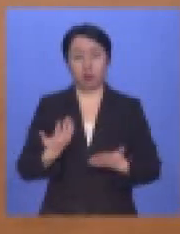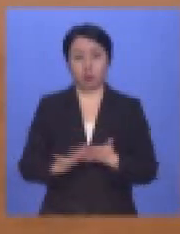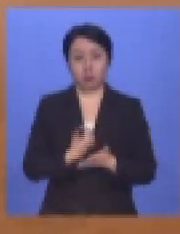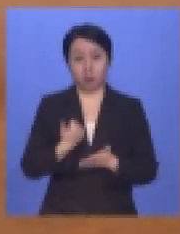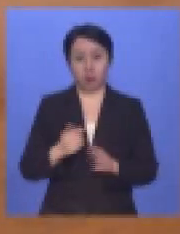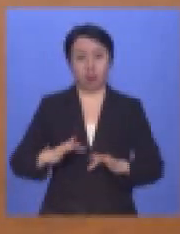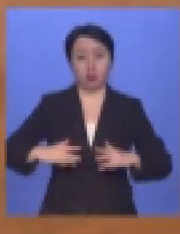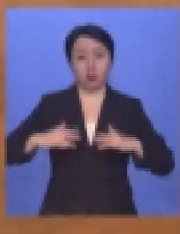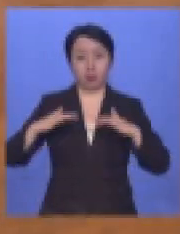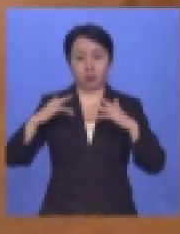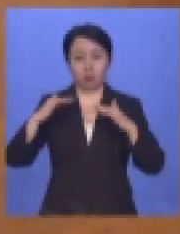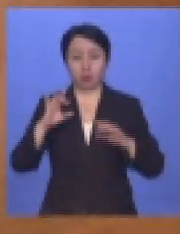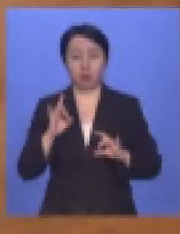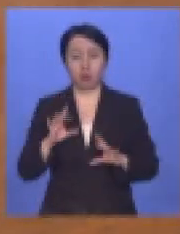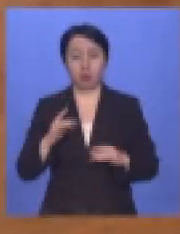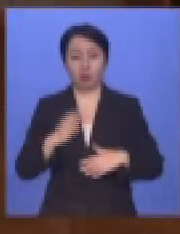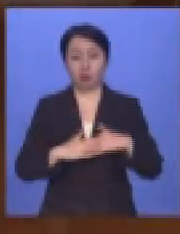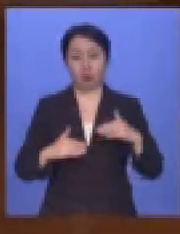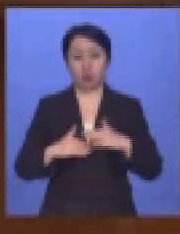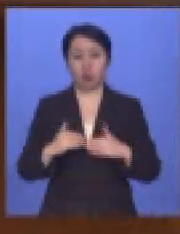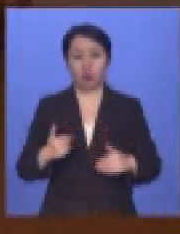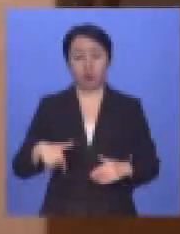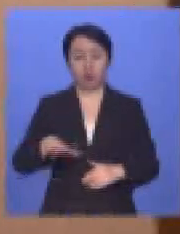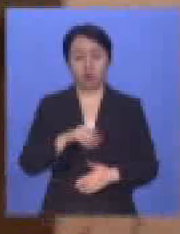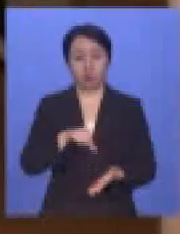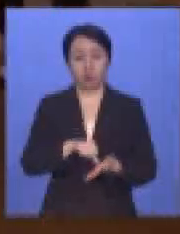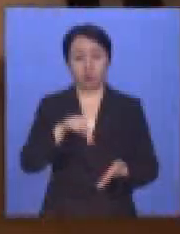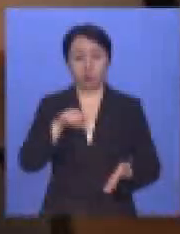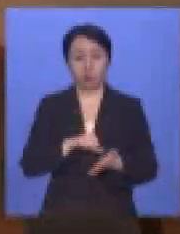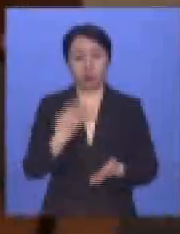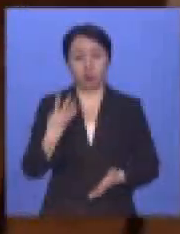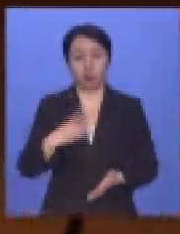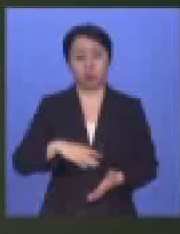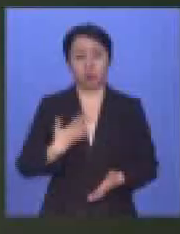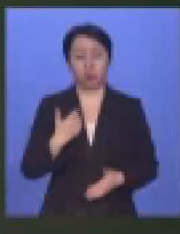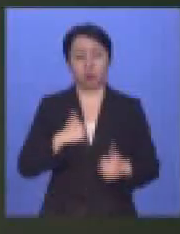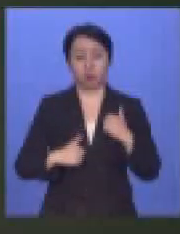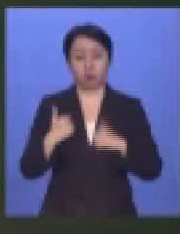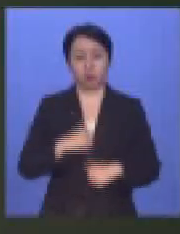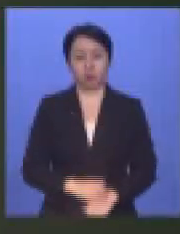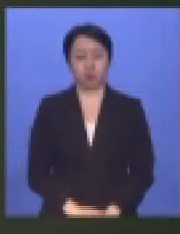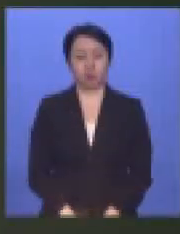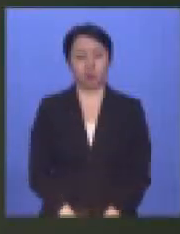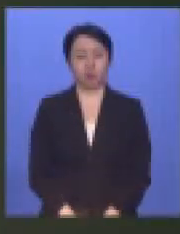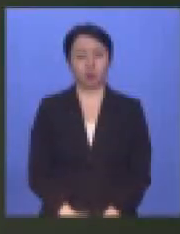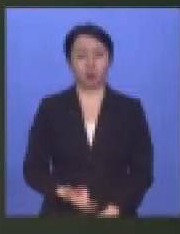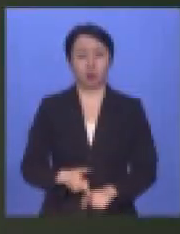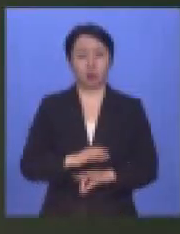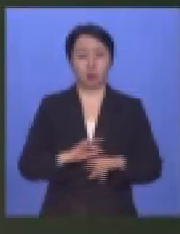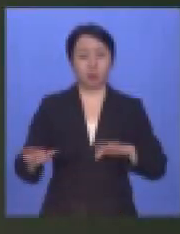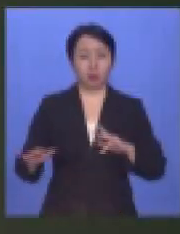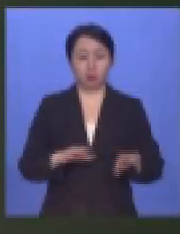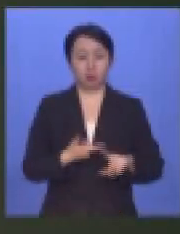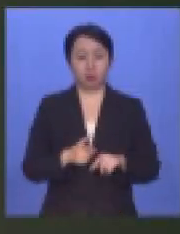обнаружения дыма, собравшимся показали на практике. Всего участие приняли 45 педагогов. Сегодня, я думаю, мероприятие будет очень